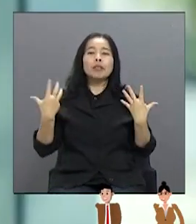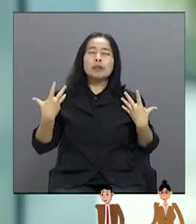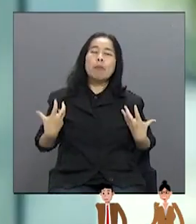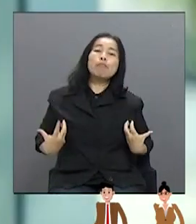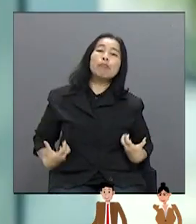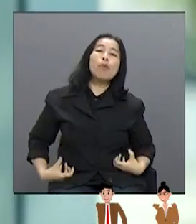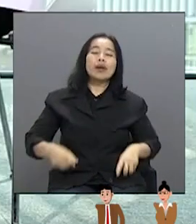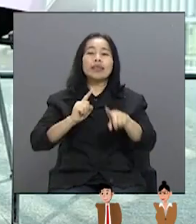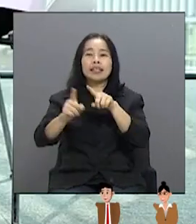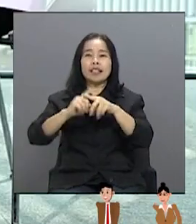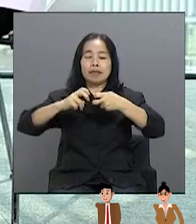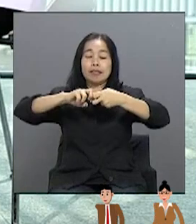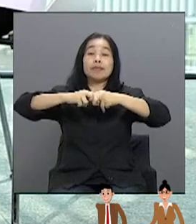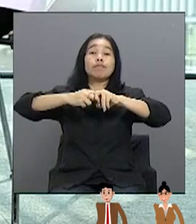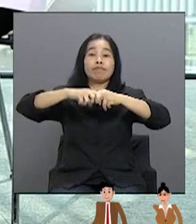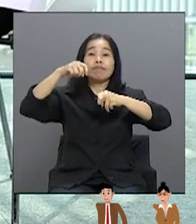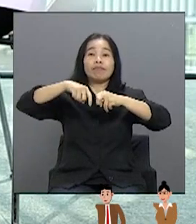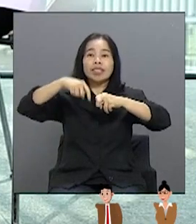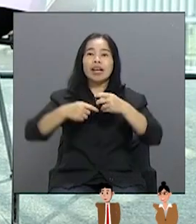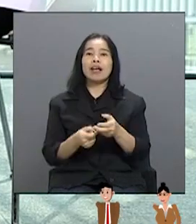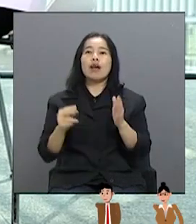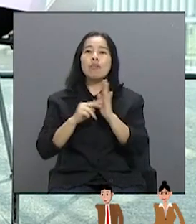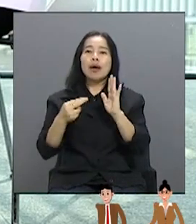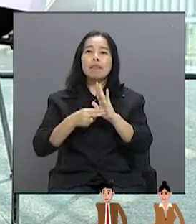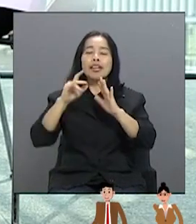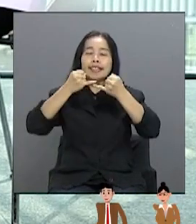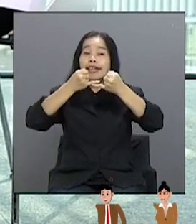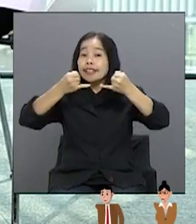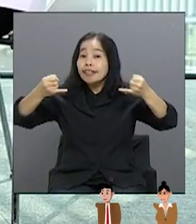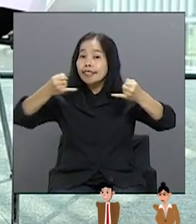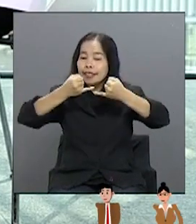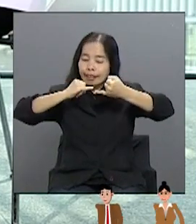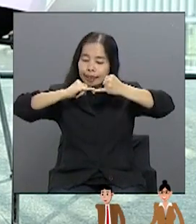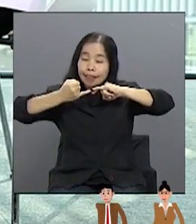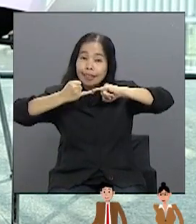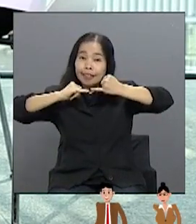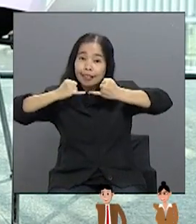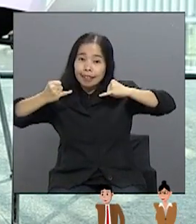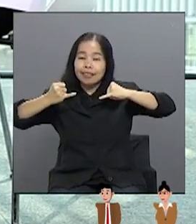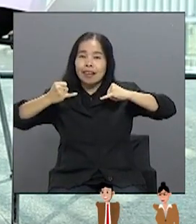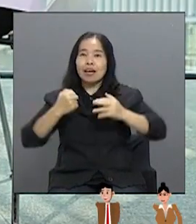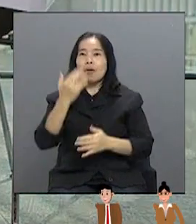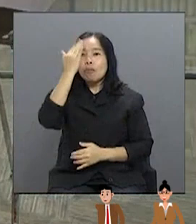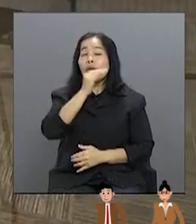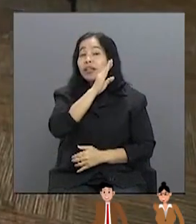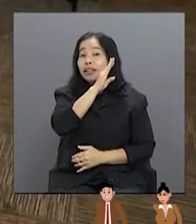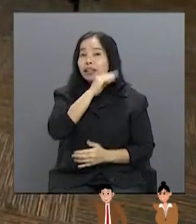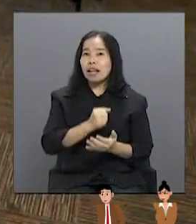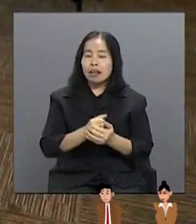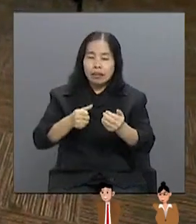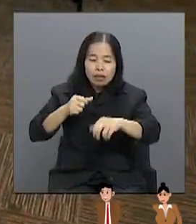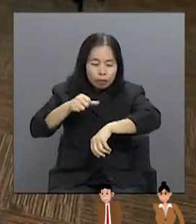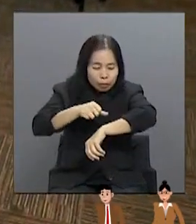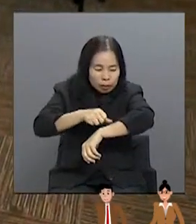จง่ายๆ ใช่ค่ะที่คือพอยคือซับเซตของการ กดเจ็บ กดเจ็บใช่ค่ะคือถ้าเรากดไปบริเวณที่กล้